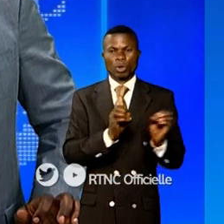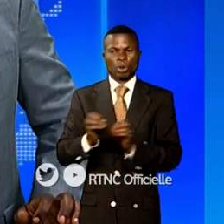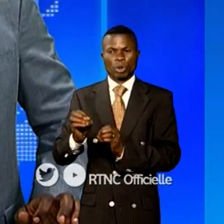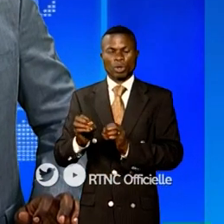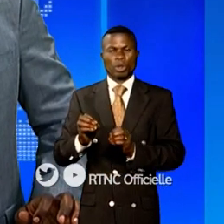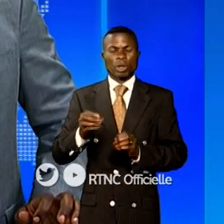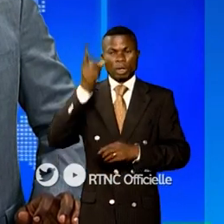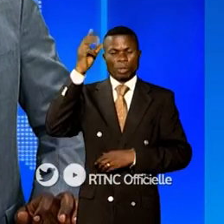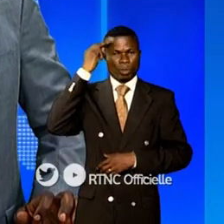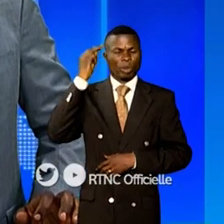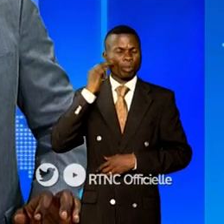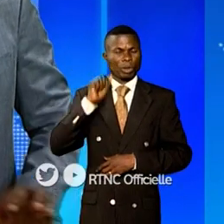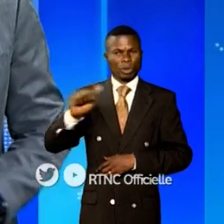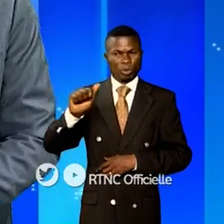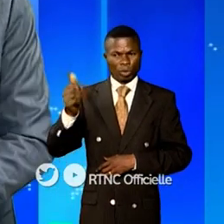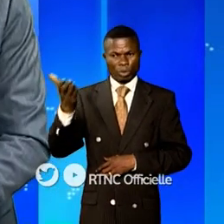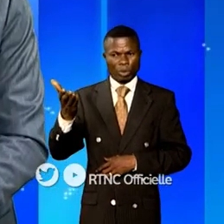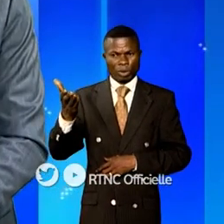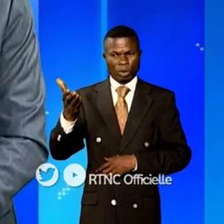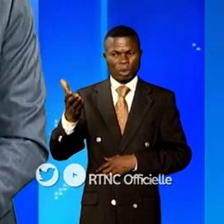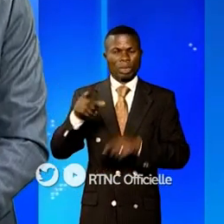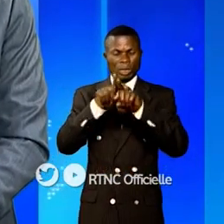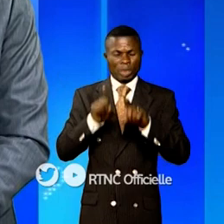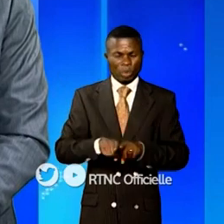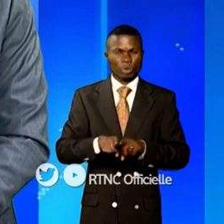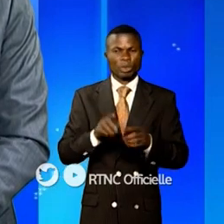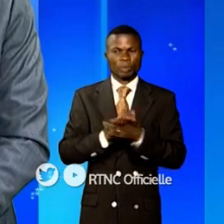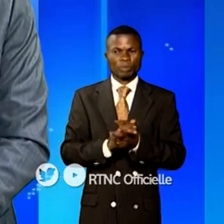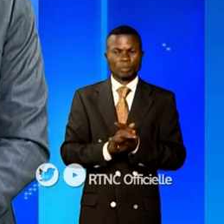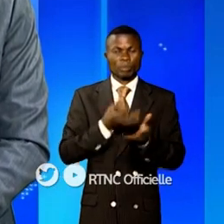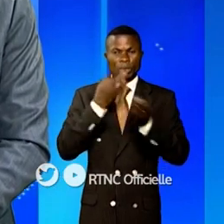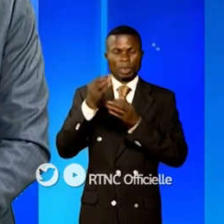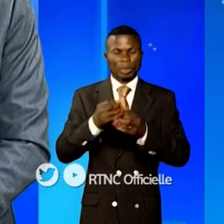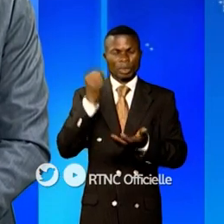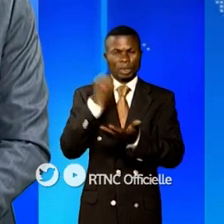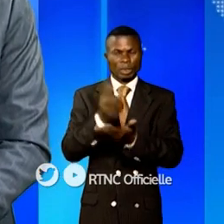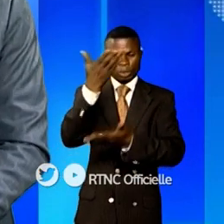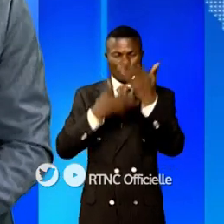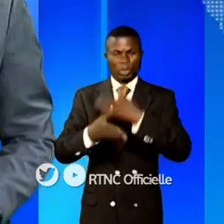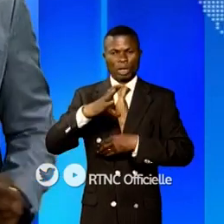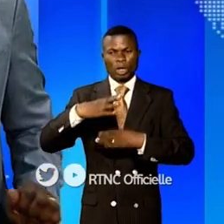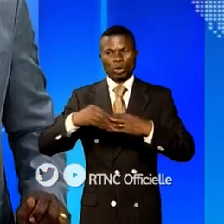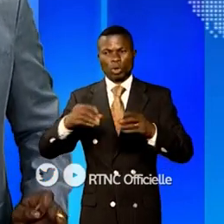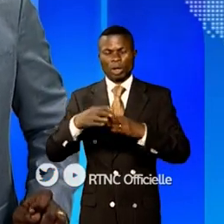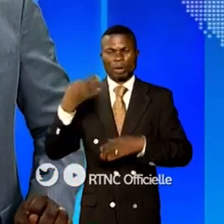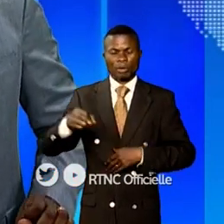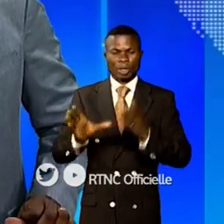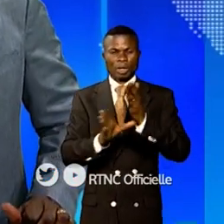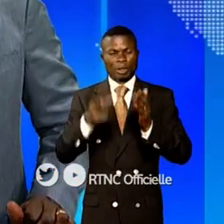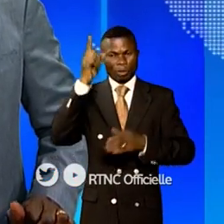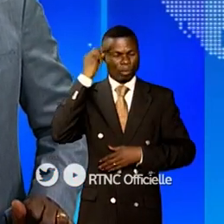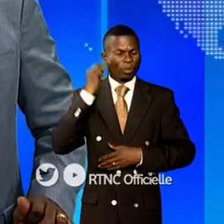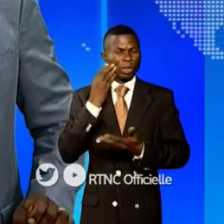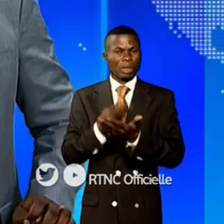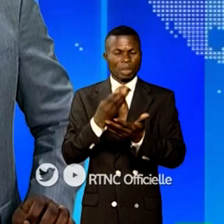le Premier ministre Sylvestre Ilunga Ilunkamba. Il a également été noté la stabilité du taux d'échange. On écoute le vice-premier ministre, ministre